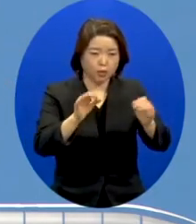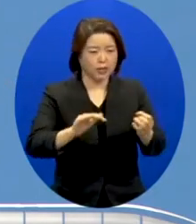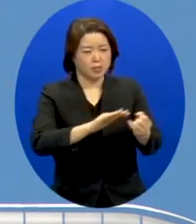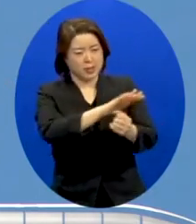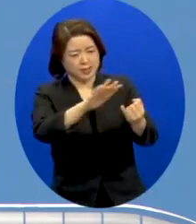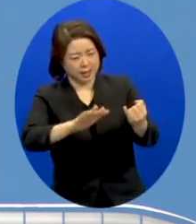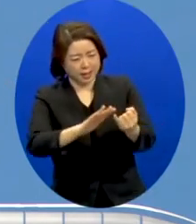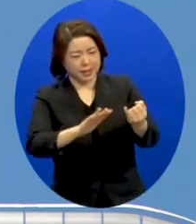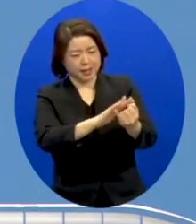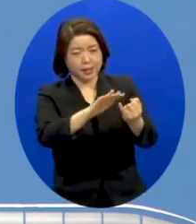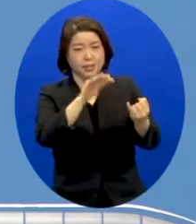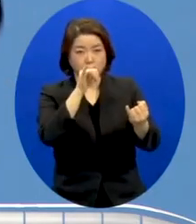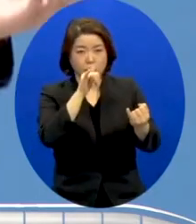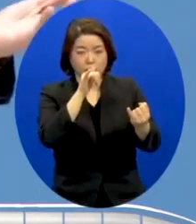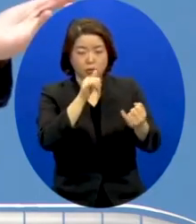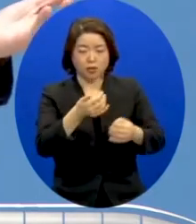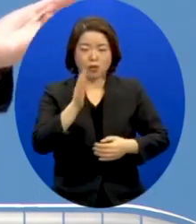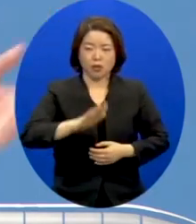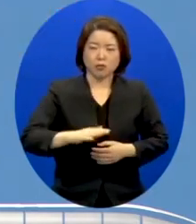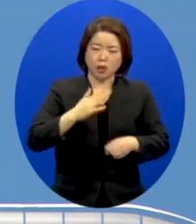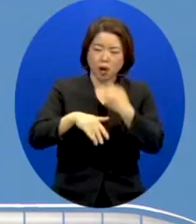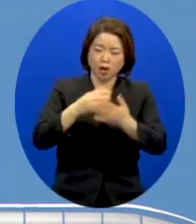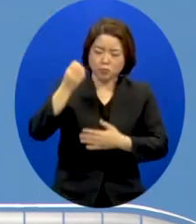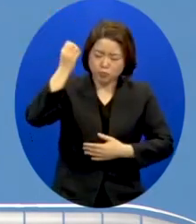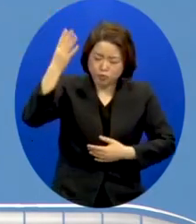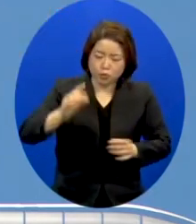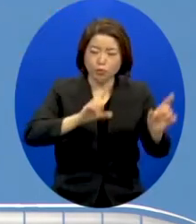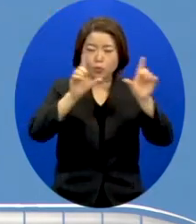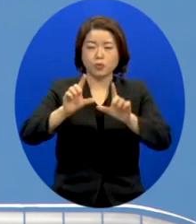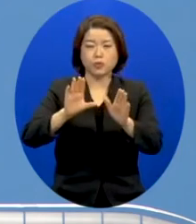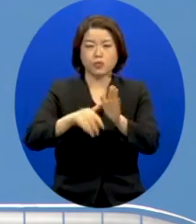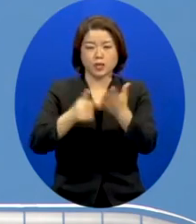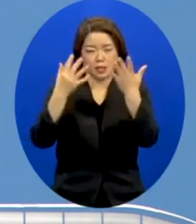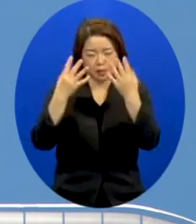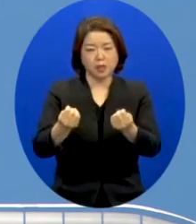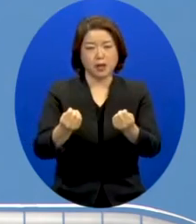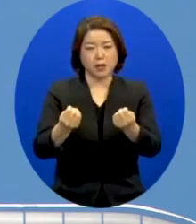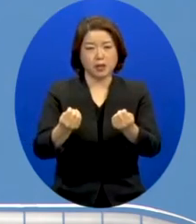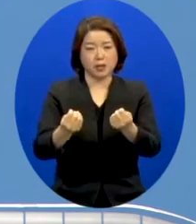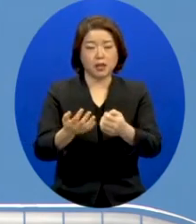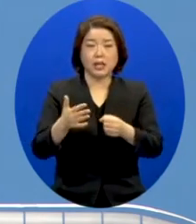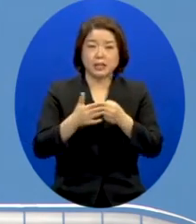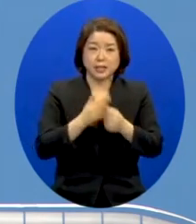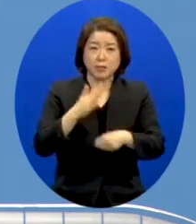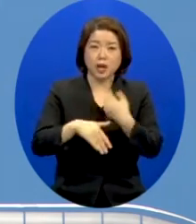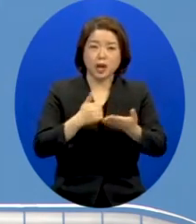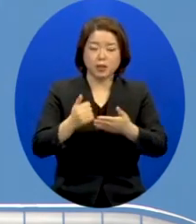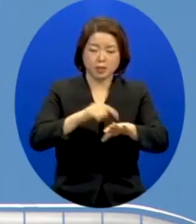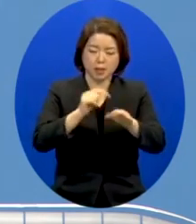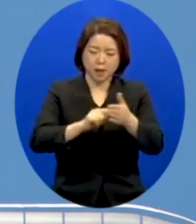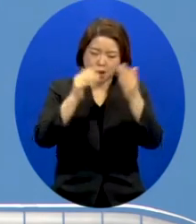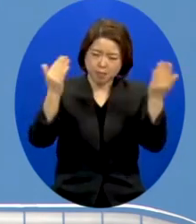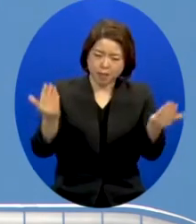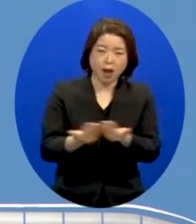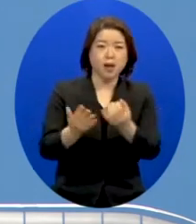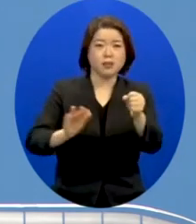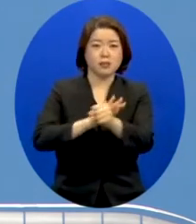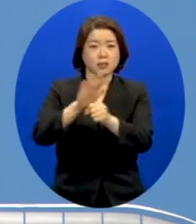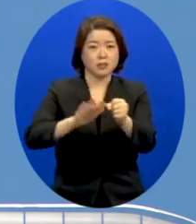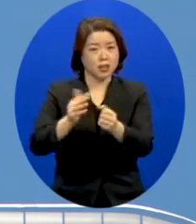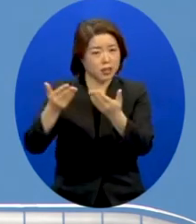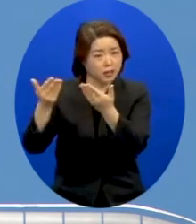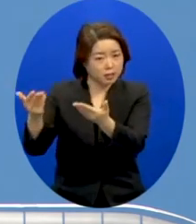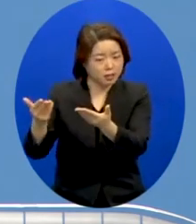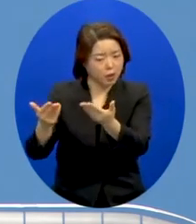되지만 하나님은 잊어버리고 지낼 때도 훨씬 많았습니다 그러니 하나님을 마음을 다하여 사랑하라 는 것은 너무